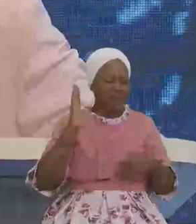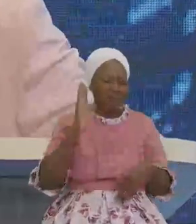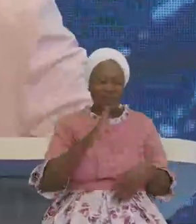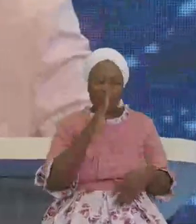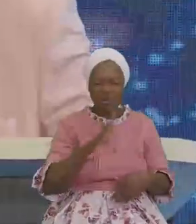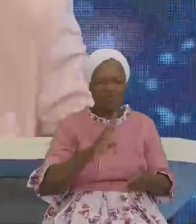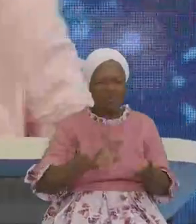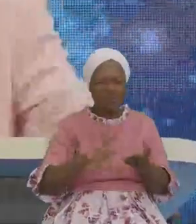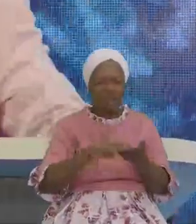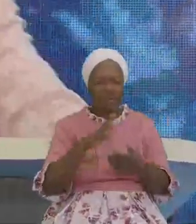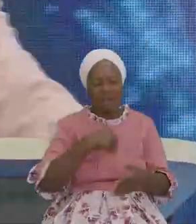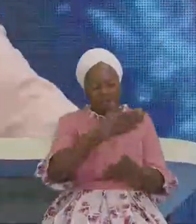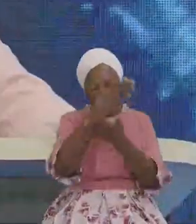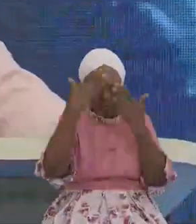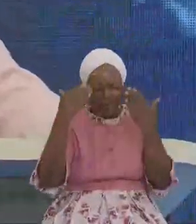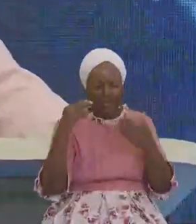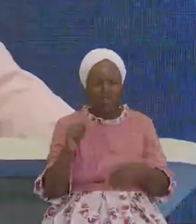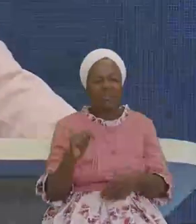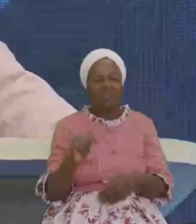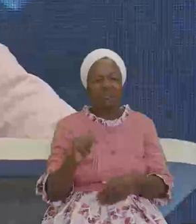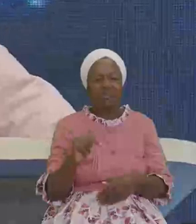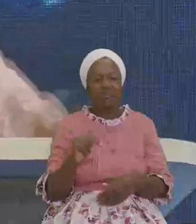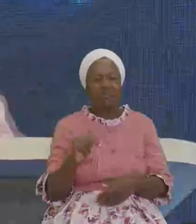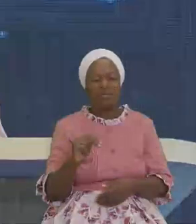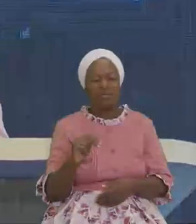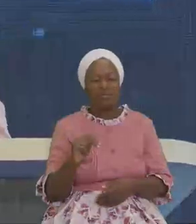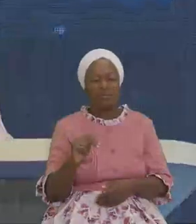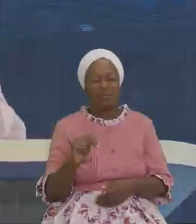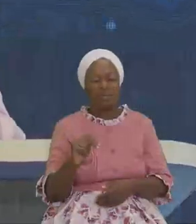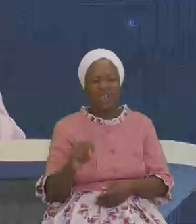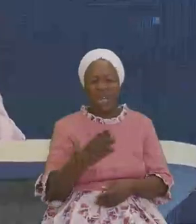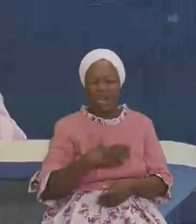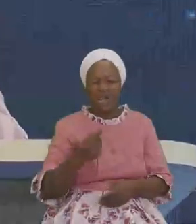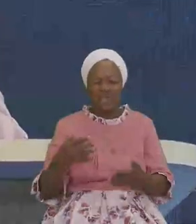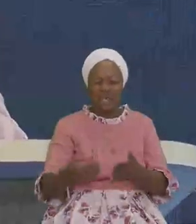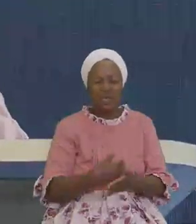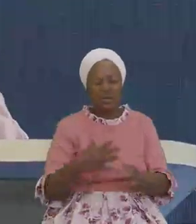Pour que la vie passée soit pardonnée et oubliée.